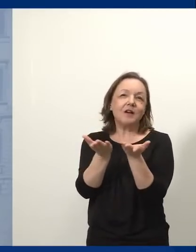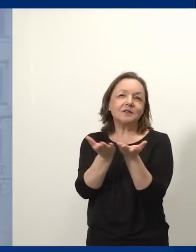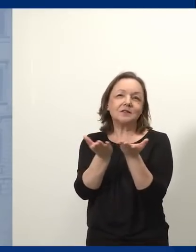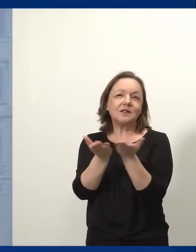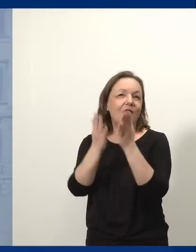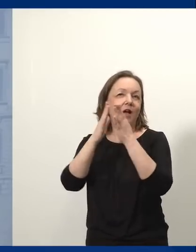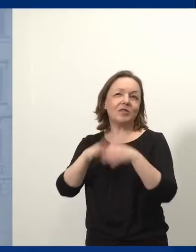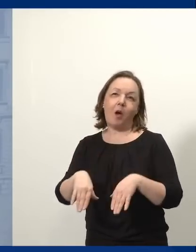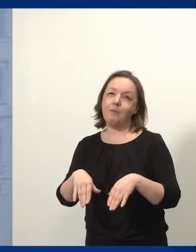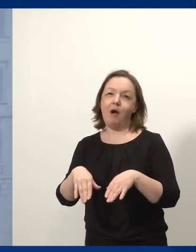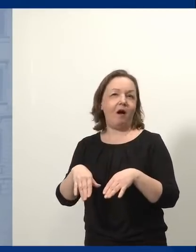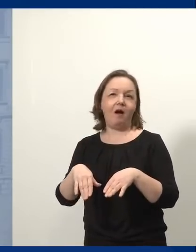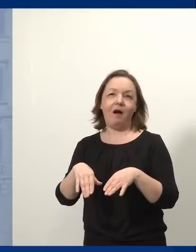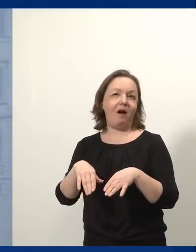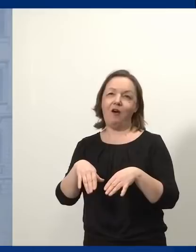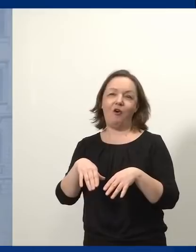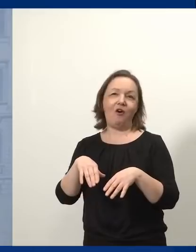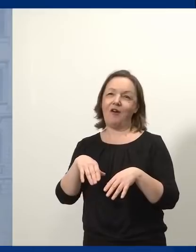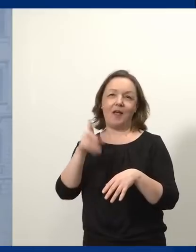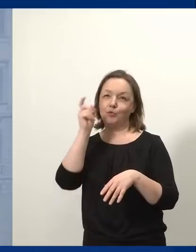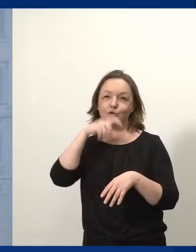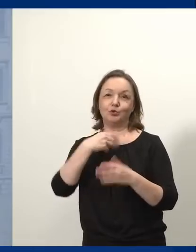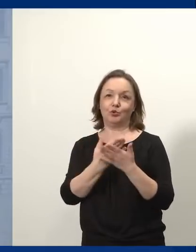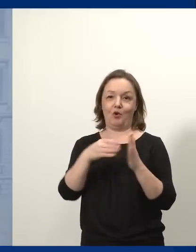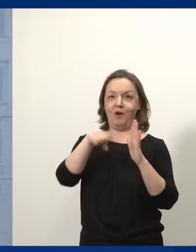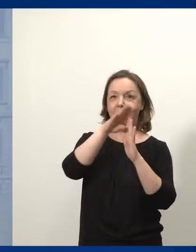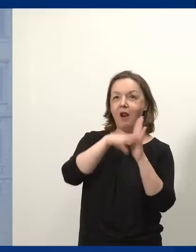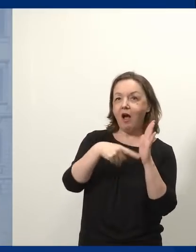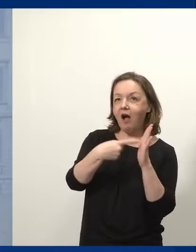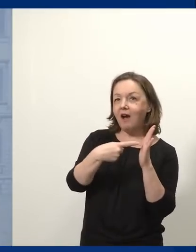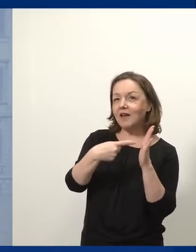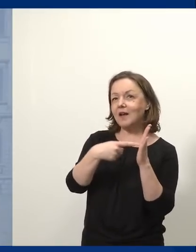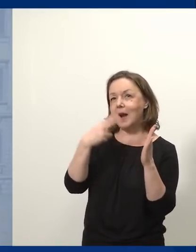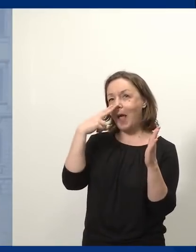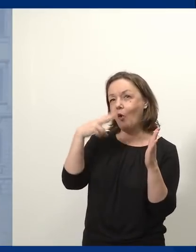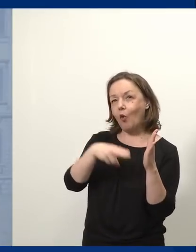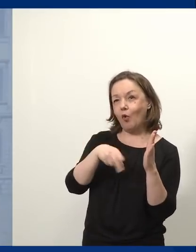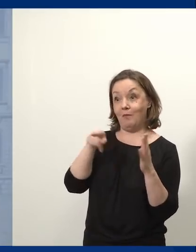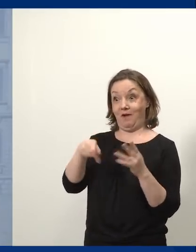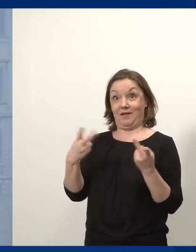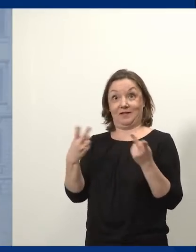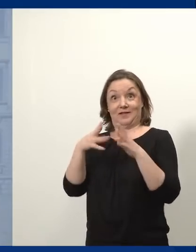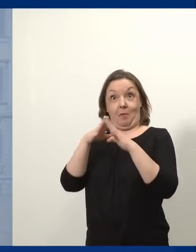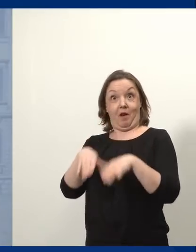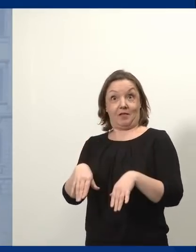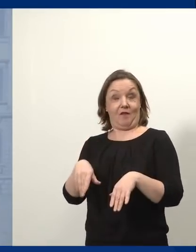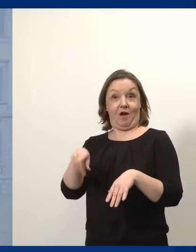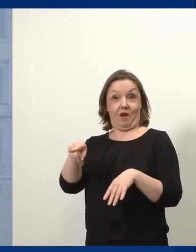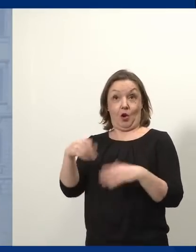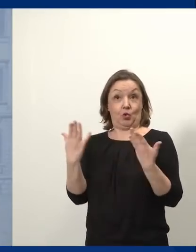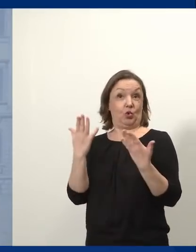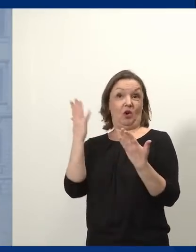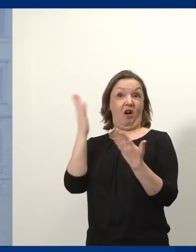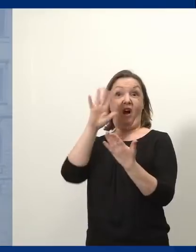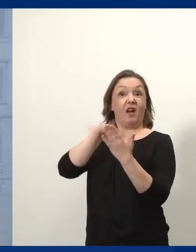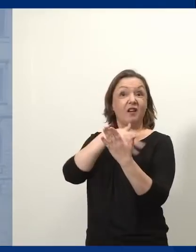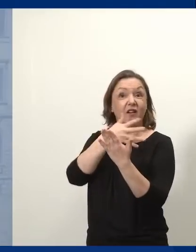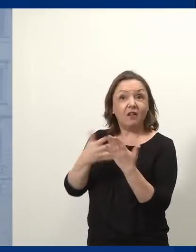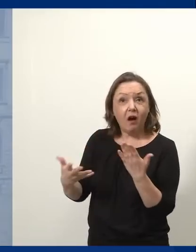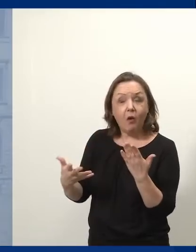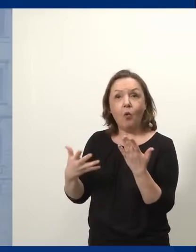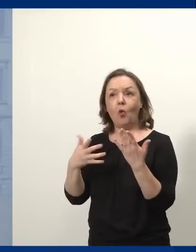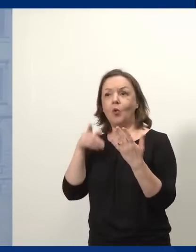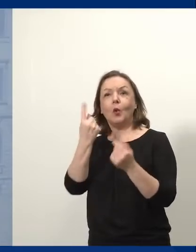hankala lainsäädännön ja näiden menetelmien kautta saada tähän aikatauluun ja ylipäätänsä tähän